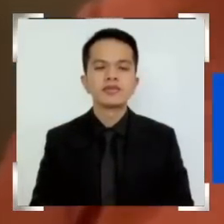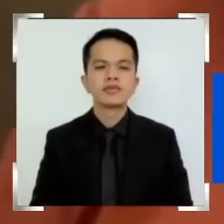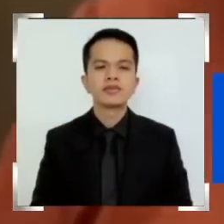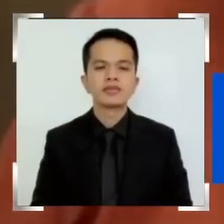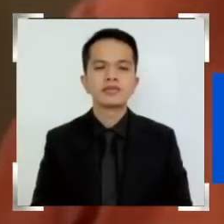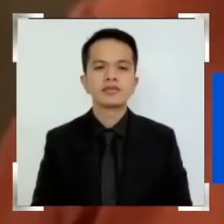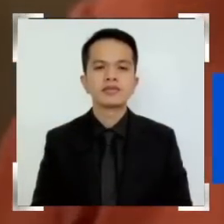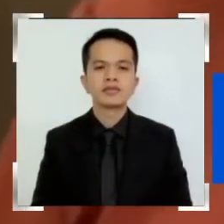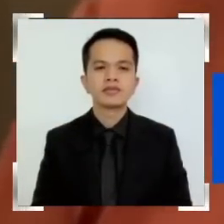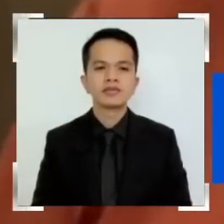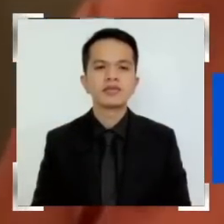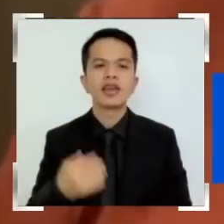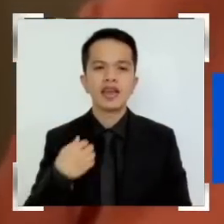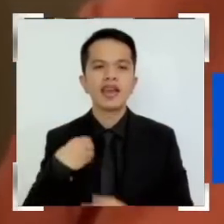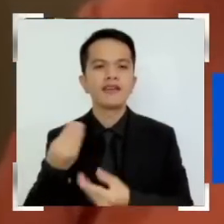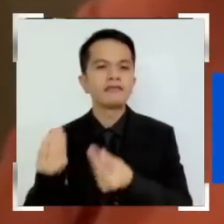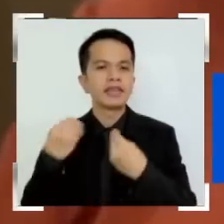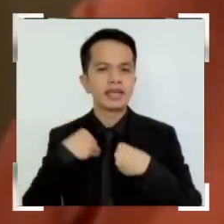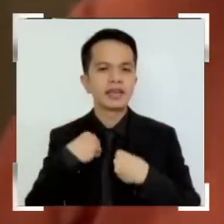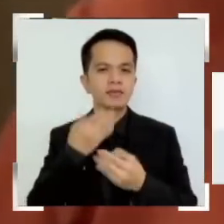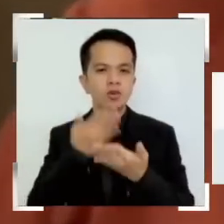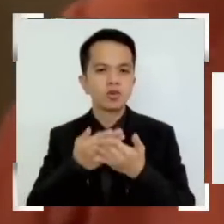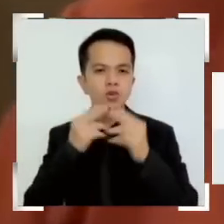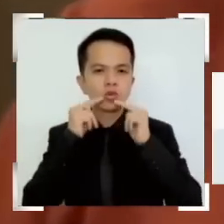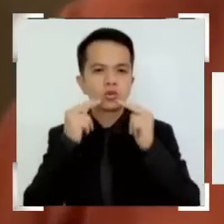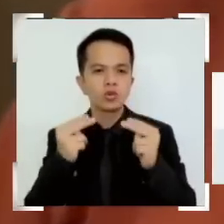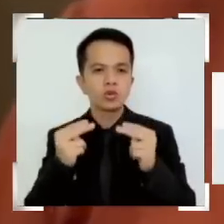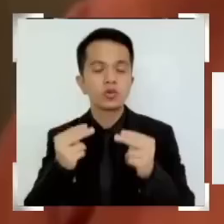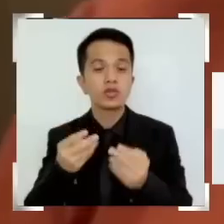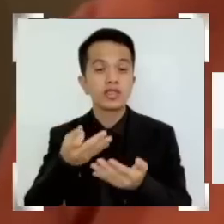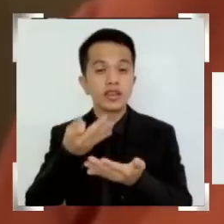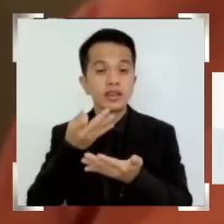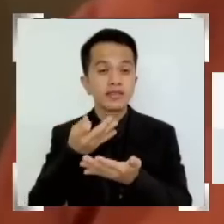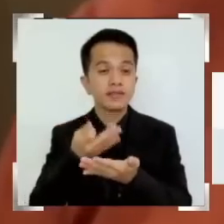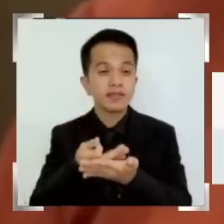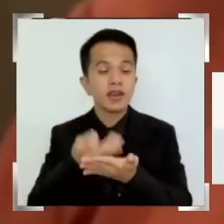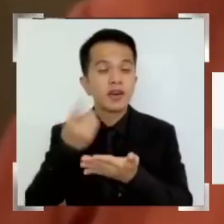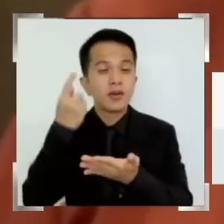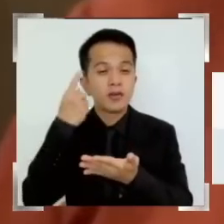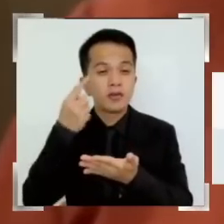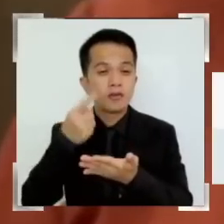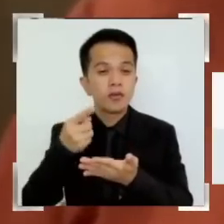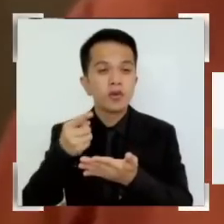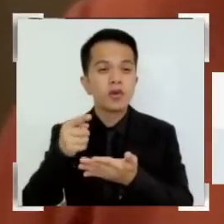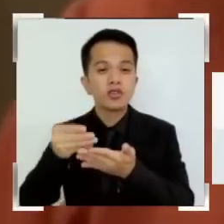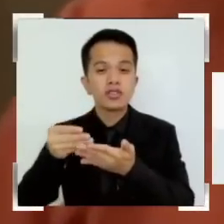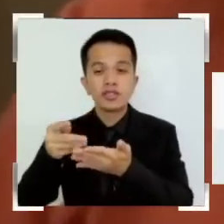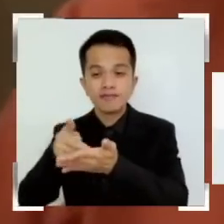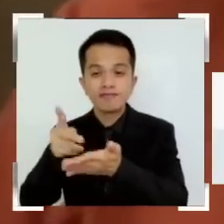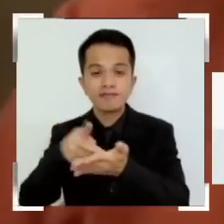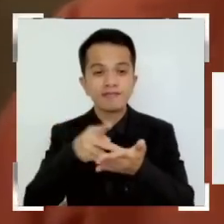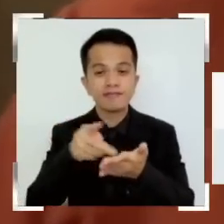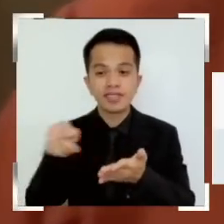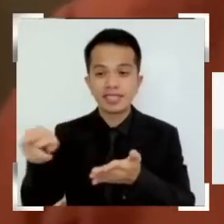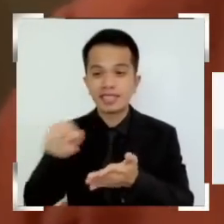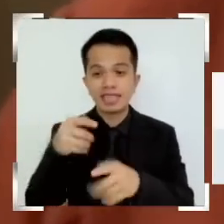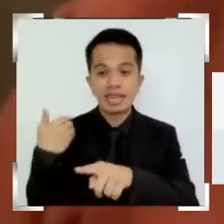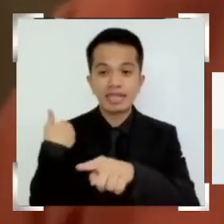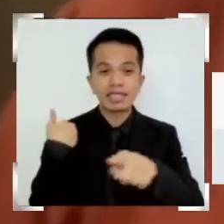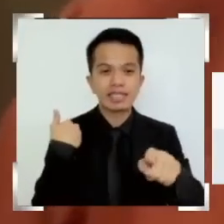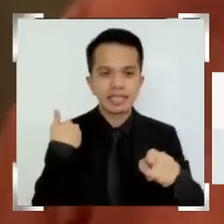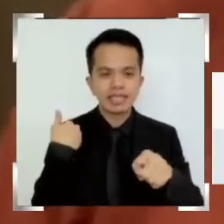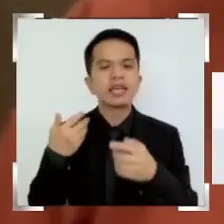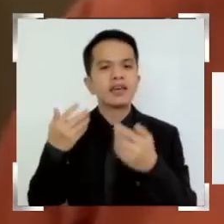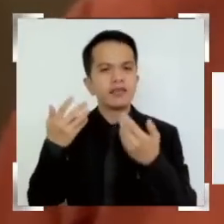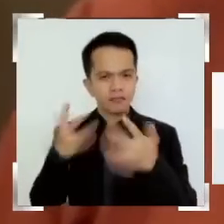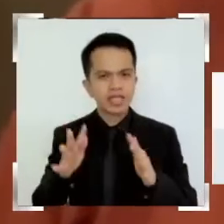us the good news that the funds to pay for the unpaid claims are now with the Ministry of Finance